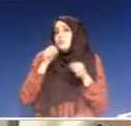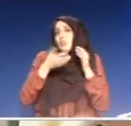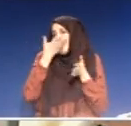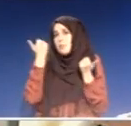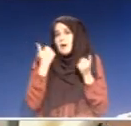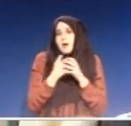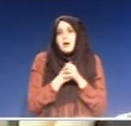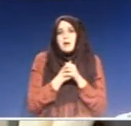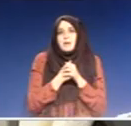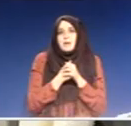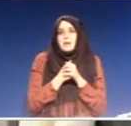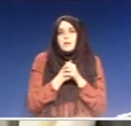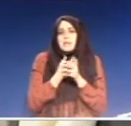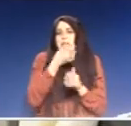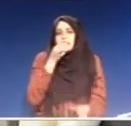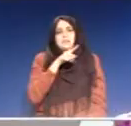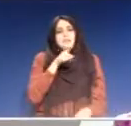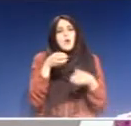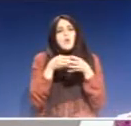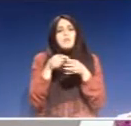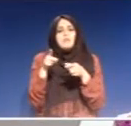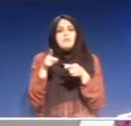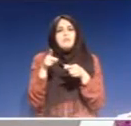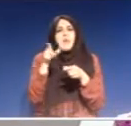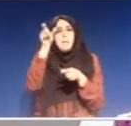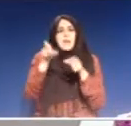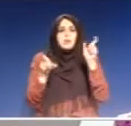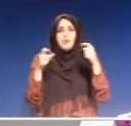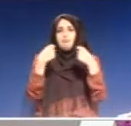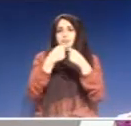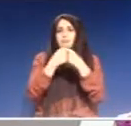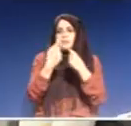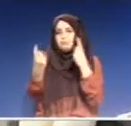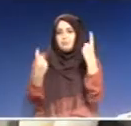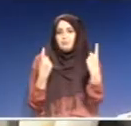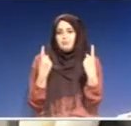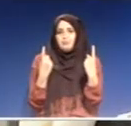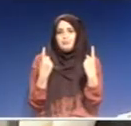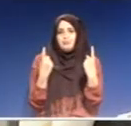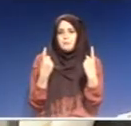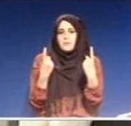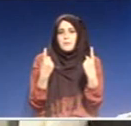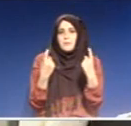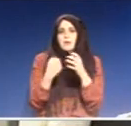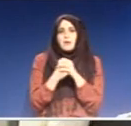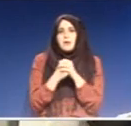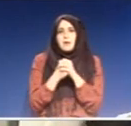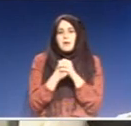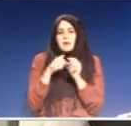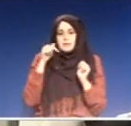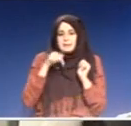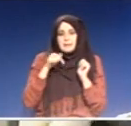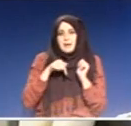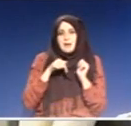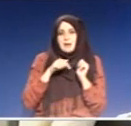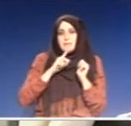عنده أدلة. لا يعني إذا كان خصماني، نعم، واحد منهم عنده علاقة قرابة مع